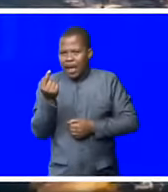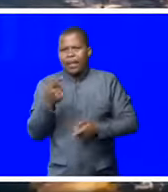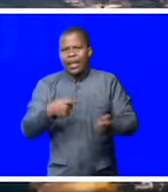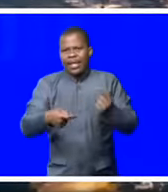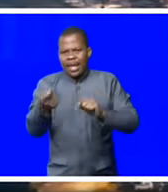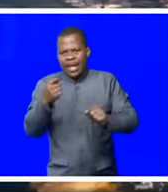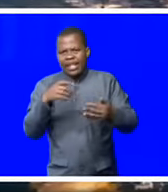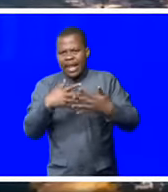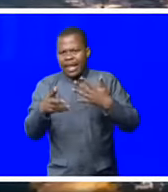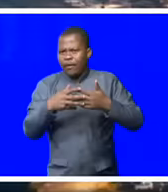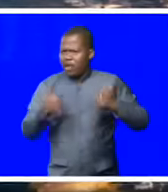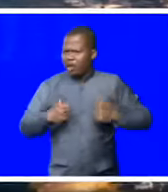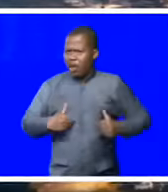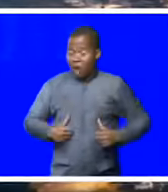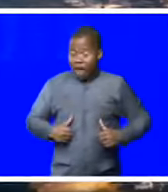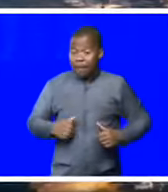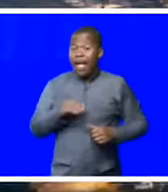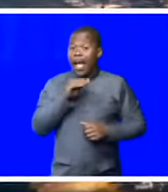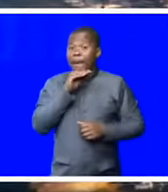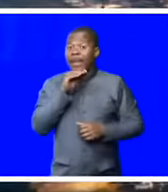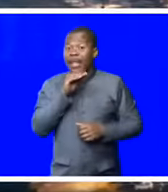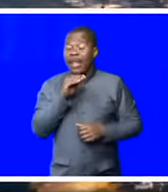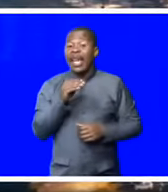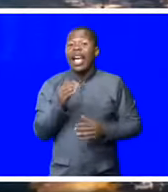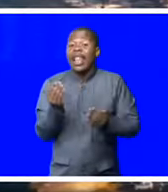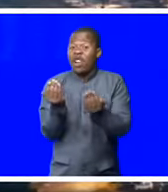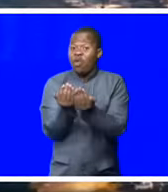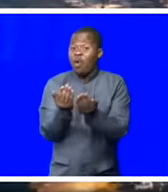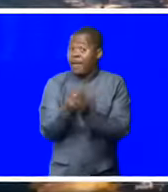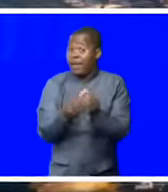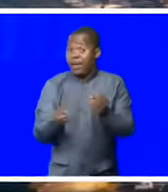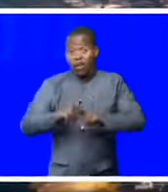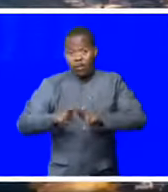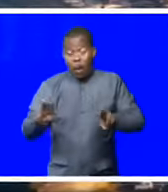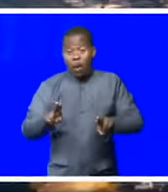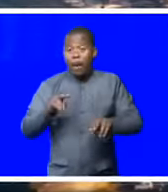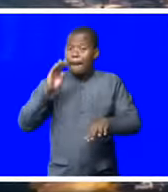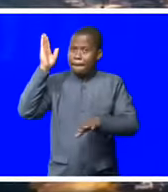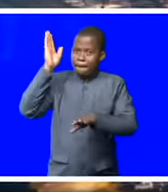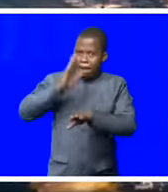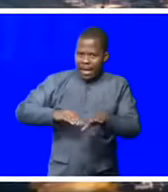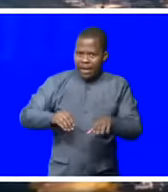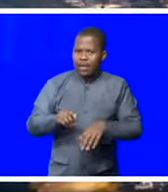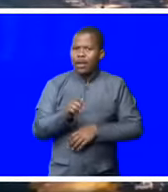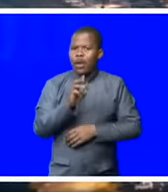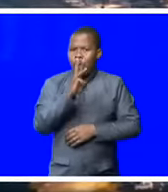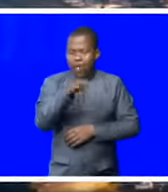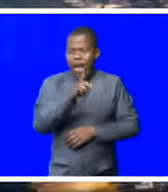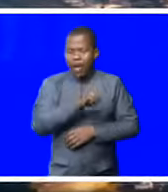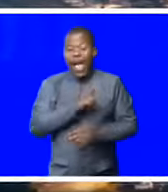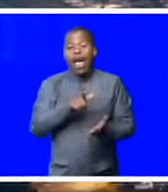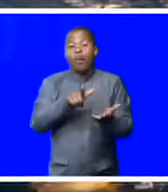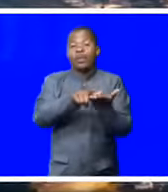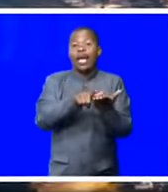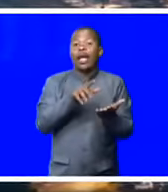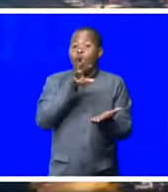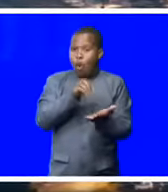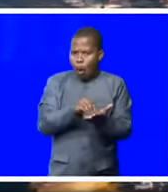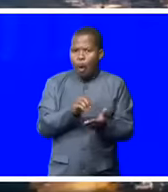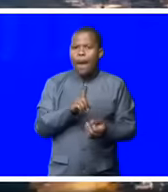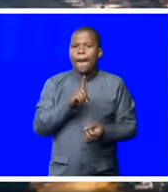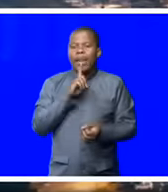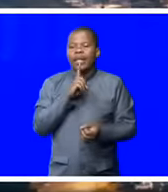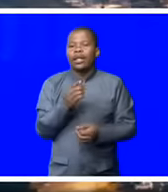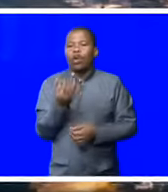ukuthi bathenge i-uniform yesikola kusomabhizinisi lothite selithe ubhekana nemithetho yokujeziswa lebeke kuleli bandla njengoba sikhathi